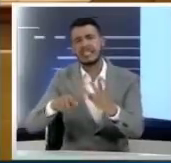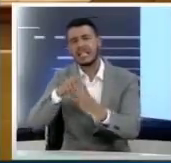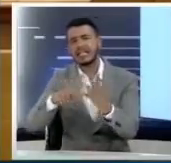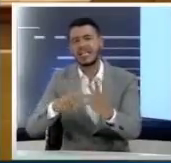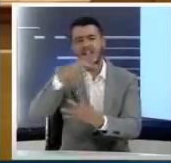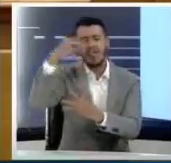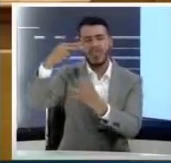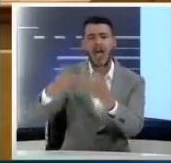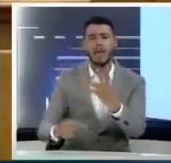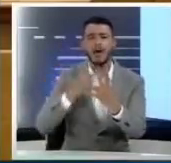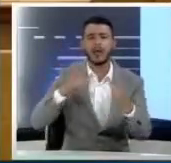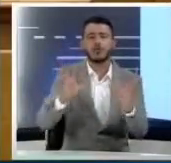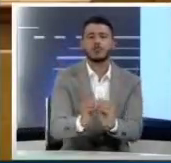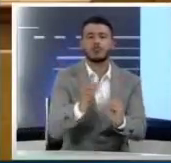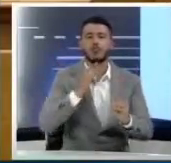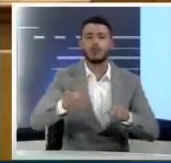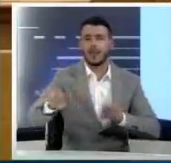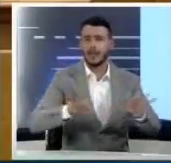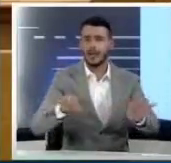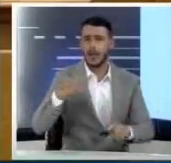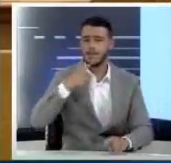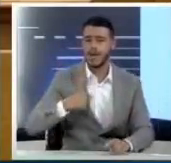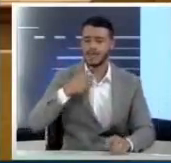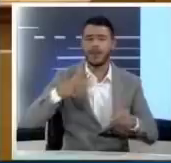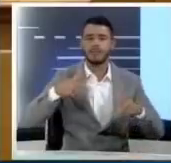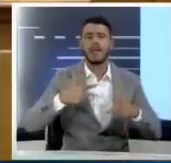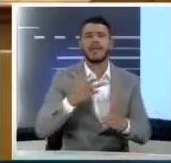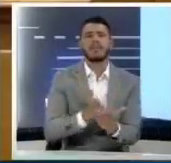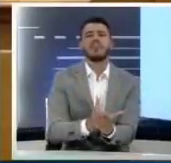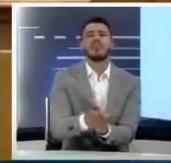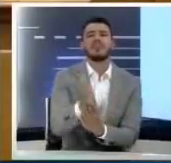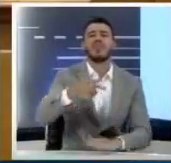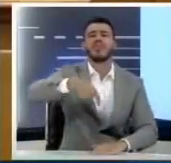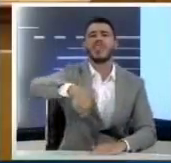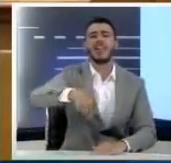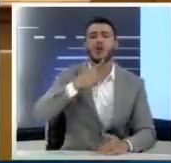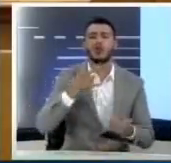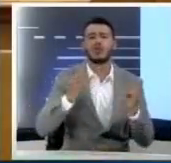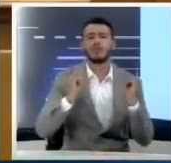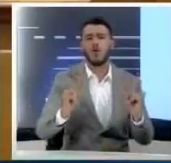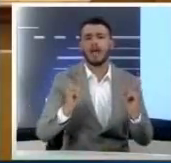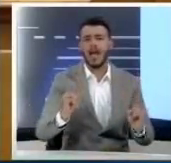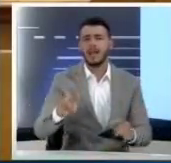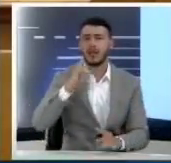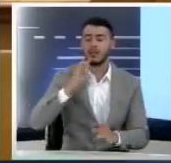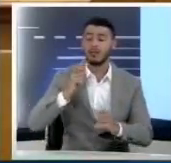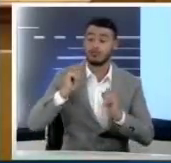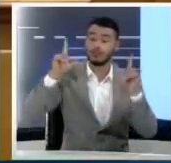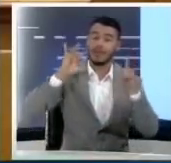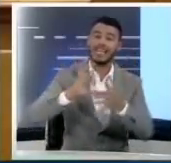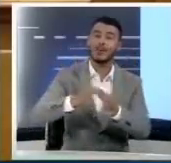στρατηγική. Είπε ότι είναι πολύ αργή η δικαιοσύνη, είπε και αυτή την πολύ φοβερή ιστορία με το γιο